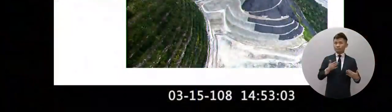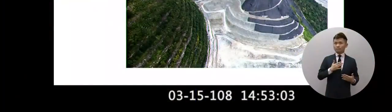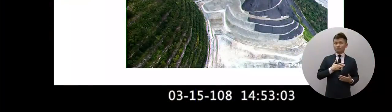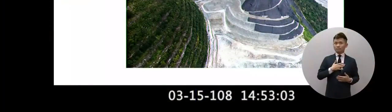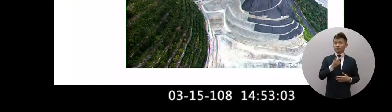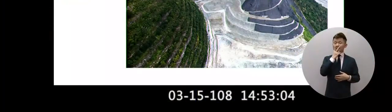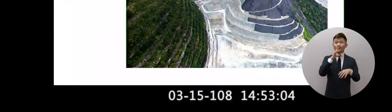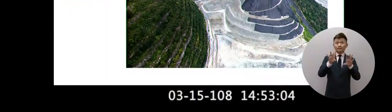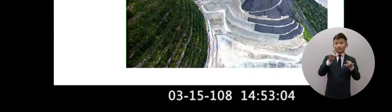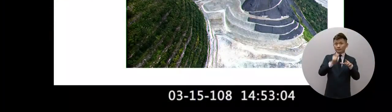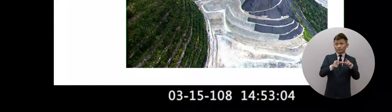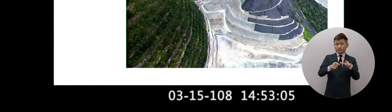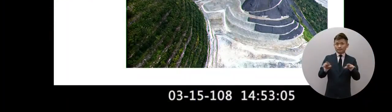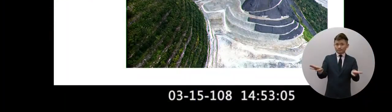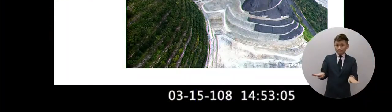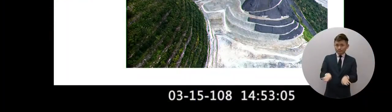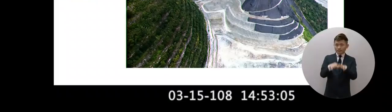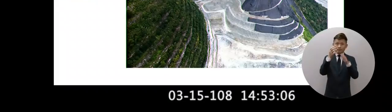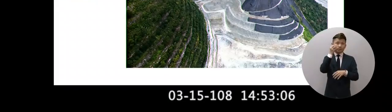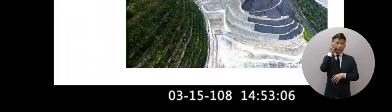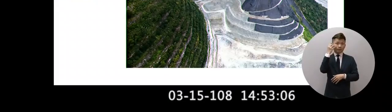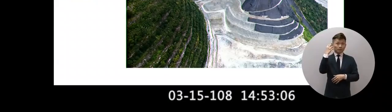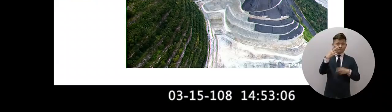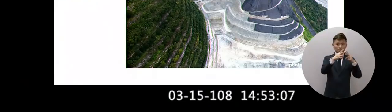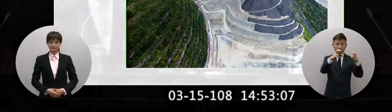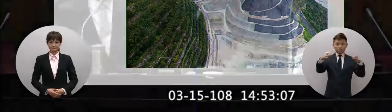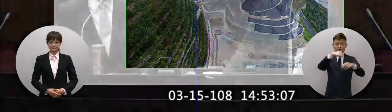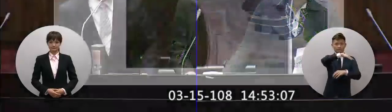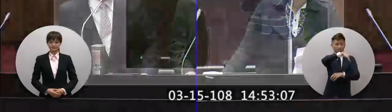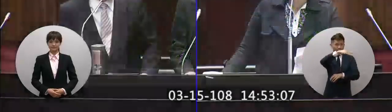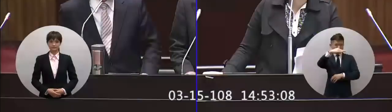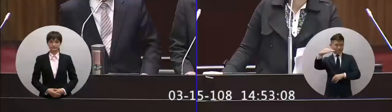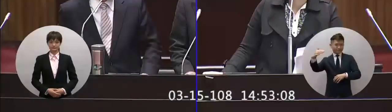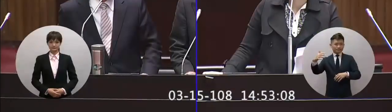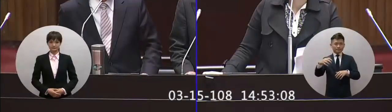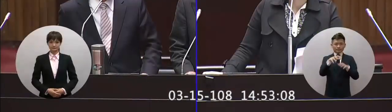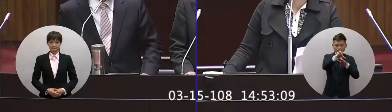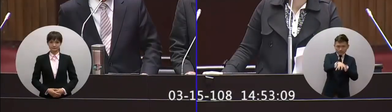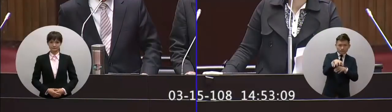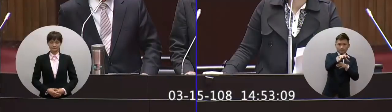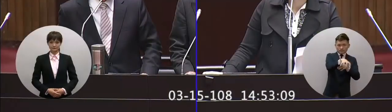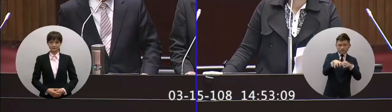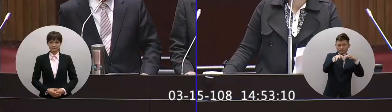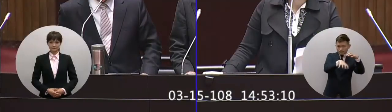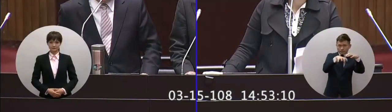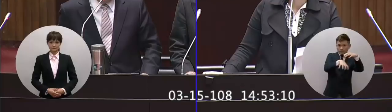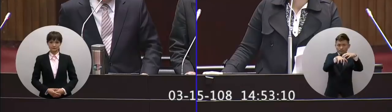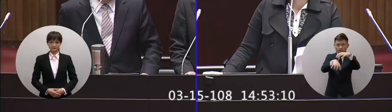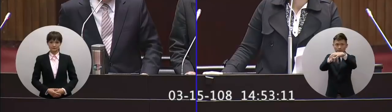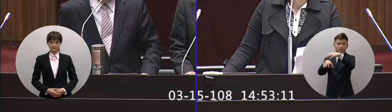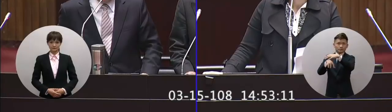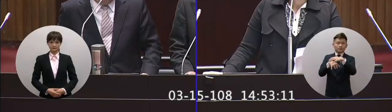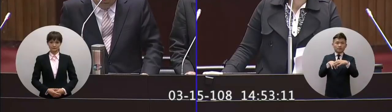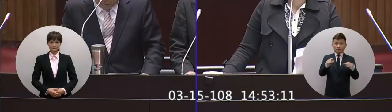从亚尼开始在这个花莲新城山的时候开采这个水泥矿的时候，那